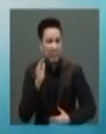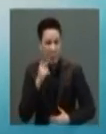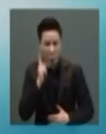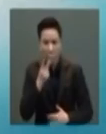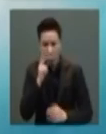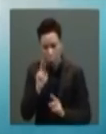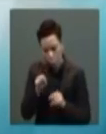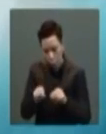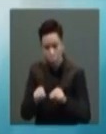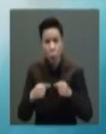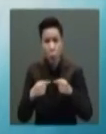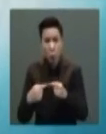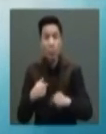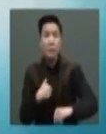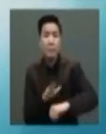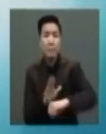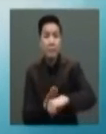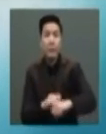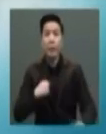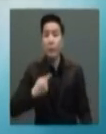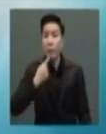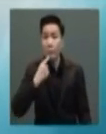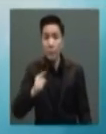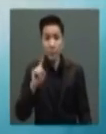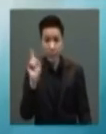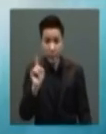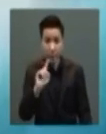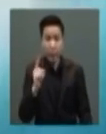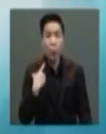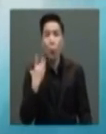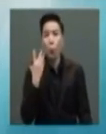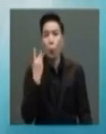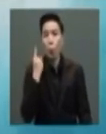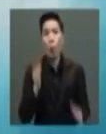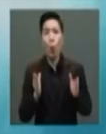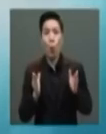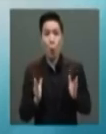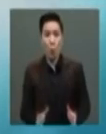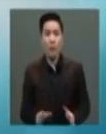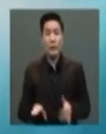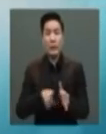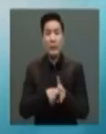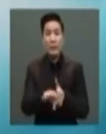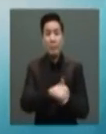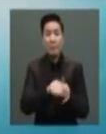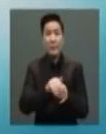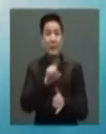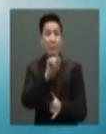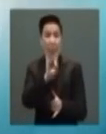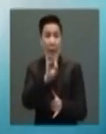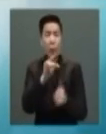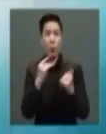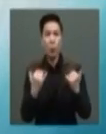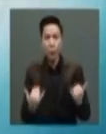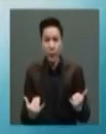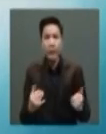ายปัตตานีแล้วก็ภูเก็ตเนี่ยมีจังหวัดละ5รายนครศรีธรรมราชมี4รายสมุทรปราการ2ราย